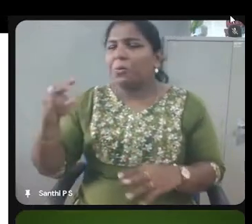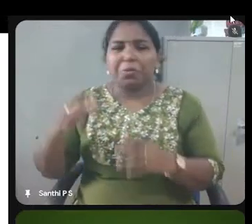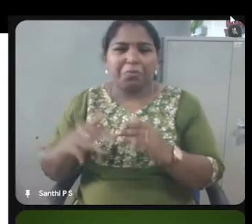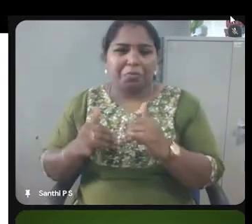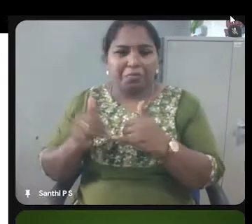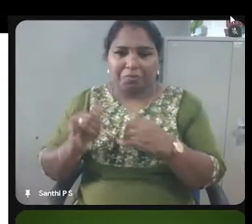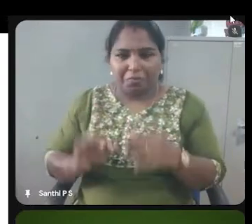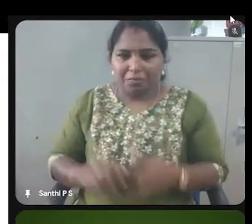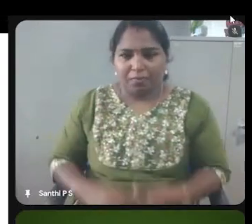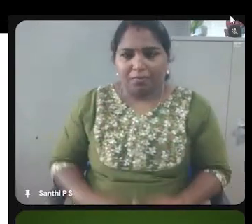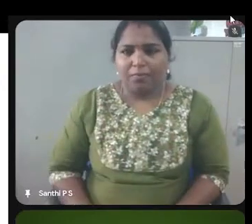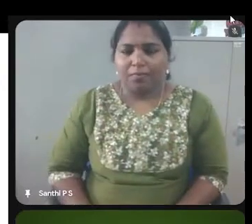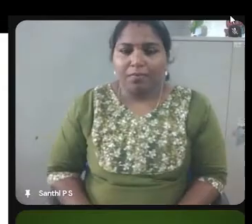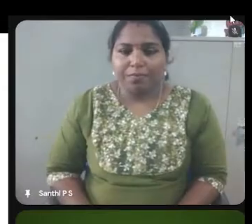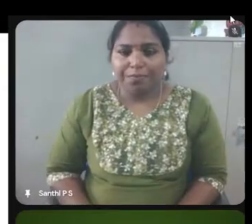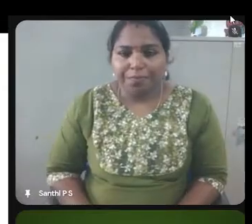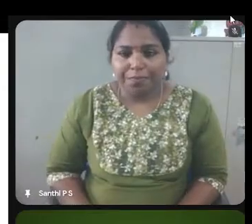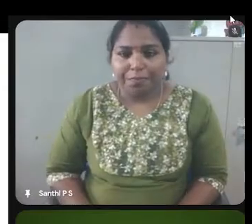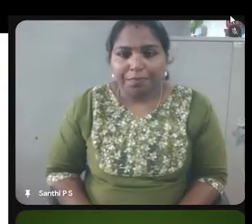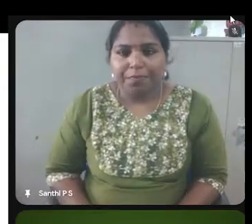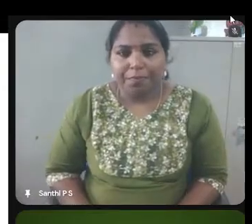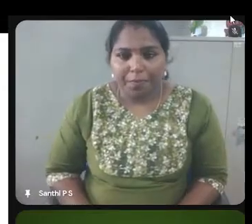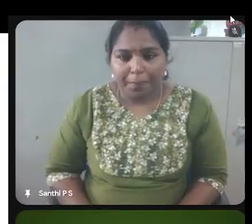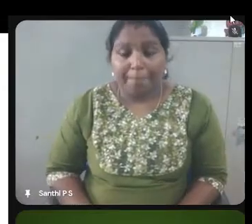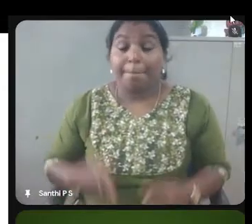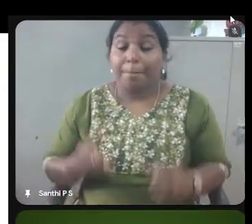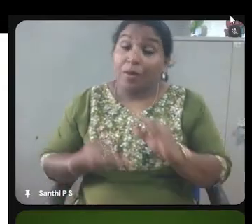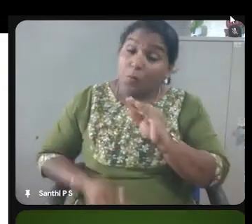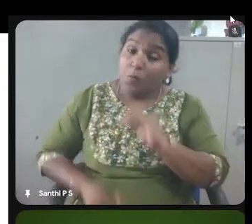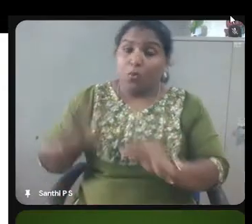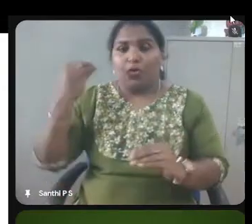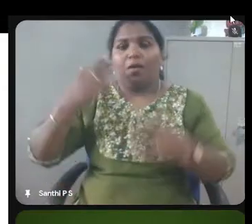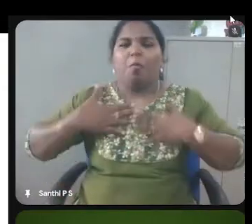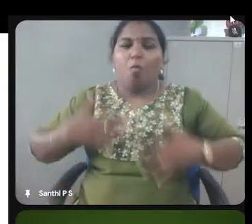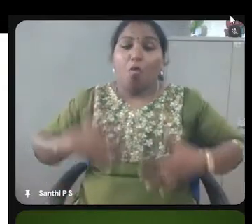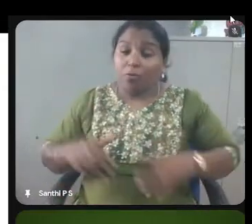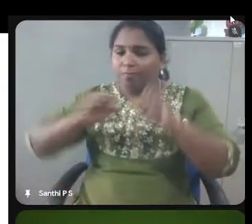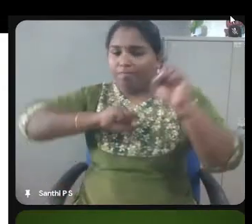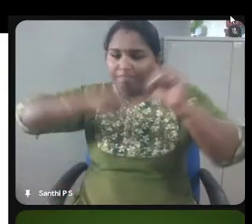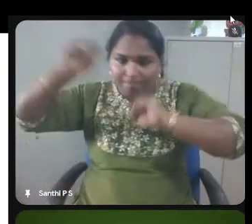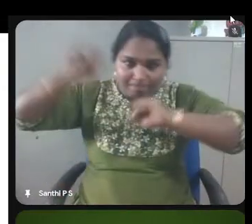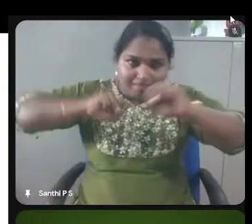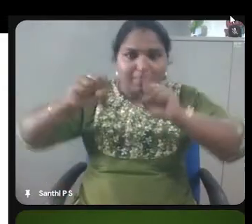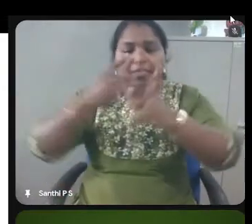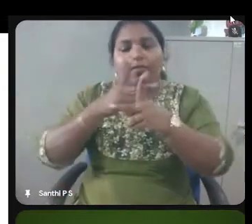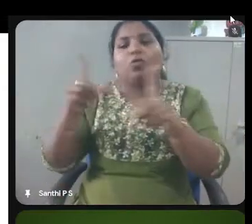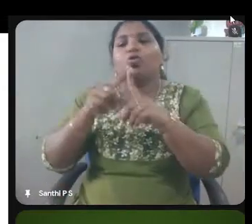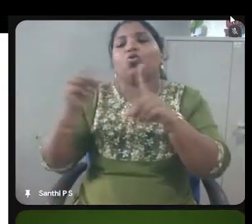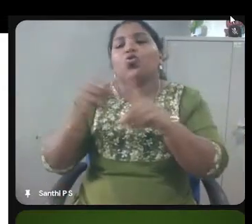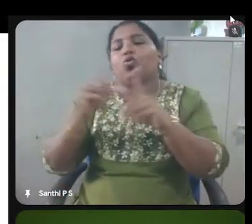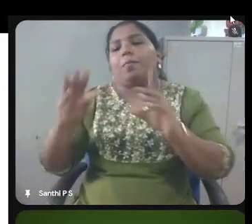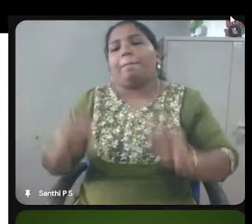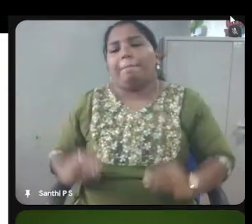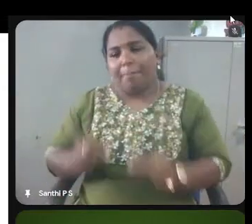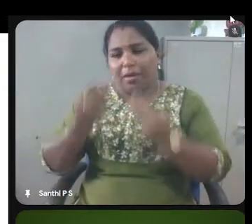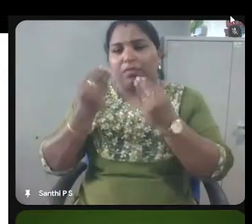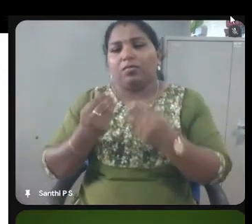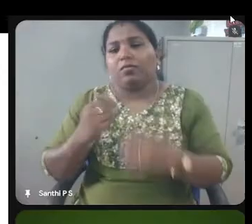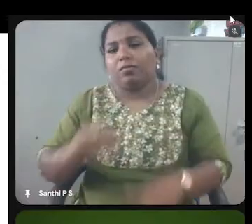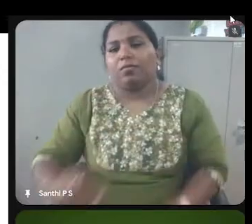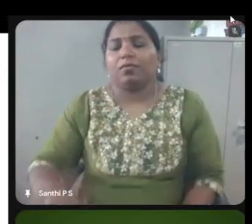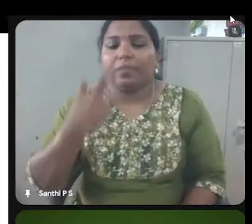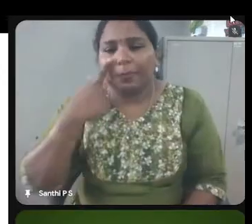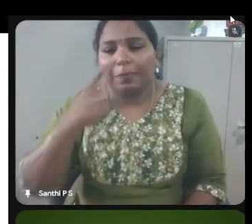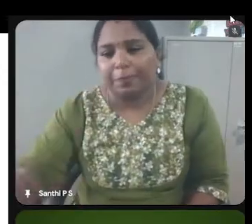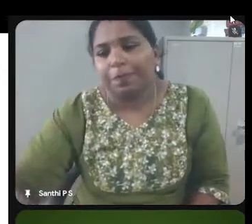അധികം പോകില്ല. അത് കുറച്ചും കൂടെ ഫിസിക്കൽ ആയിട്ടുള്ള ആക്ടിവിറ്റീസ് അങ്ങനെ കൊടുത്തു നോക്കാം സർ. ഓക്കെ, താങ്ക്